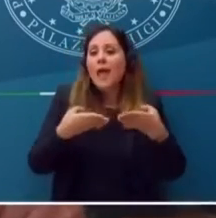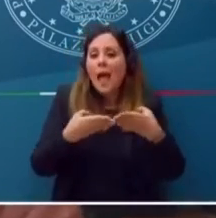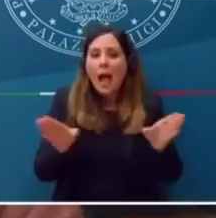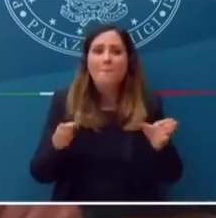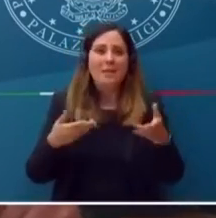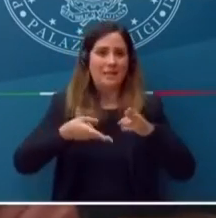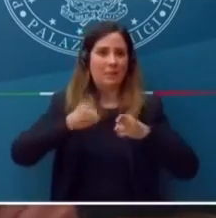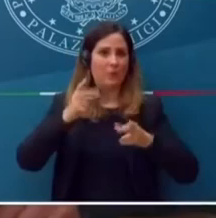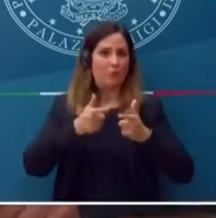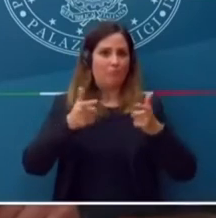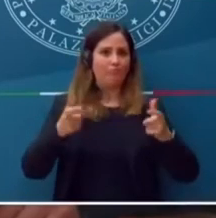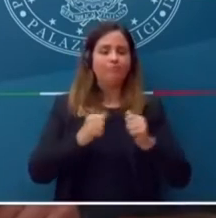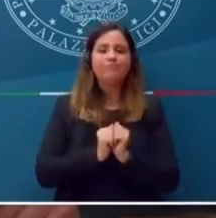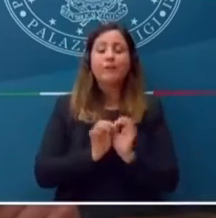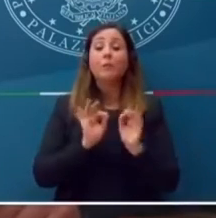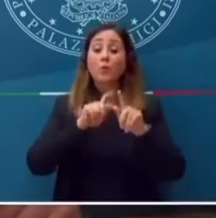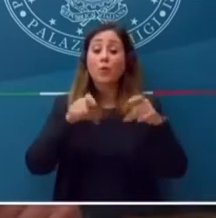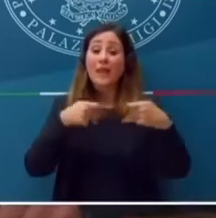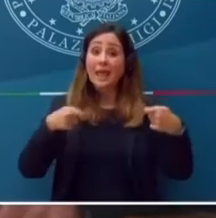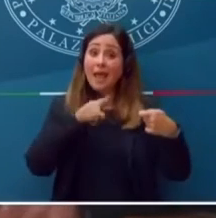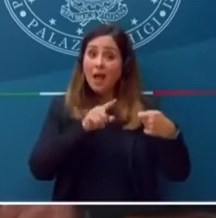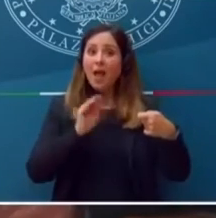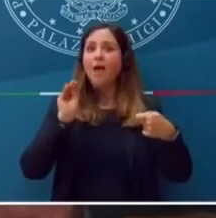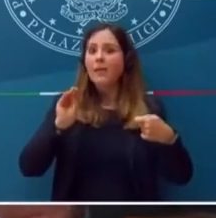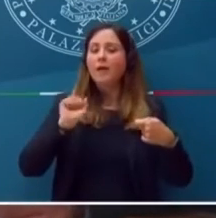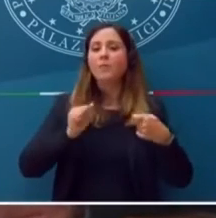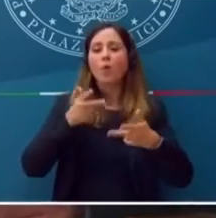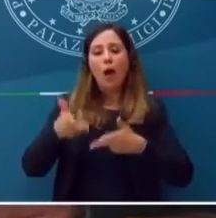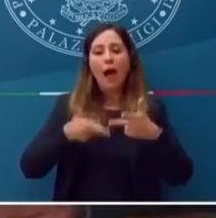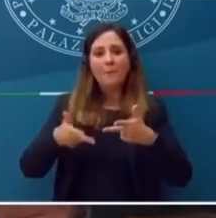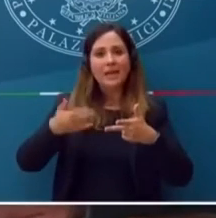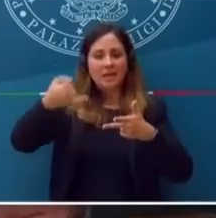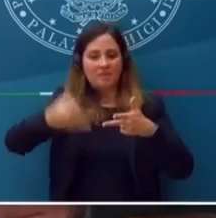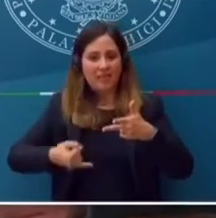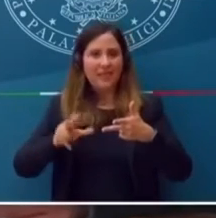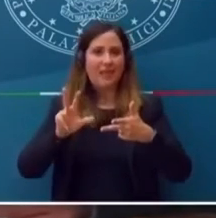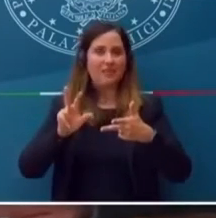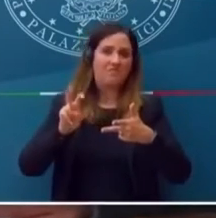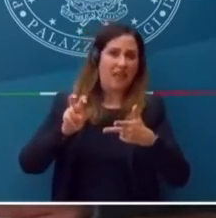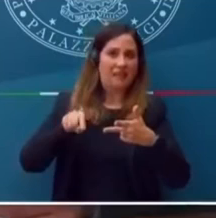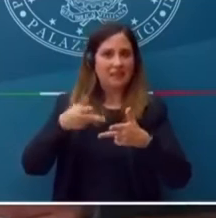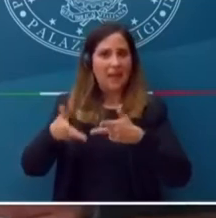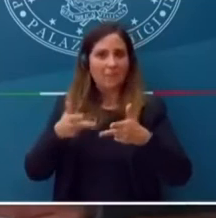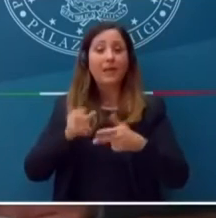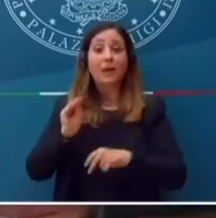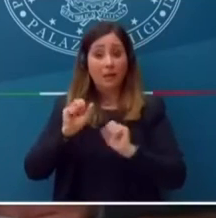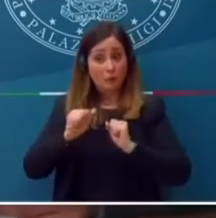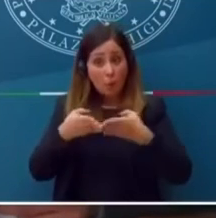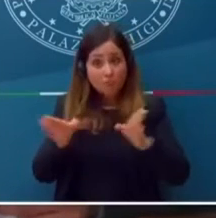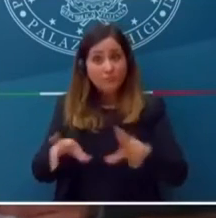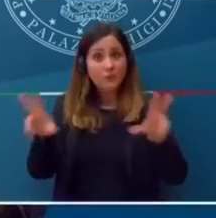La Lega in particolare le chiede di riaprire già a fine aprile, già dal 20 aprile. E oggi il ministro Garavaglia ha indicato